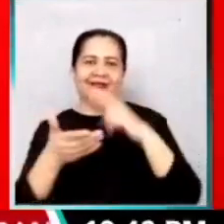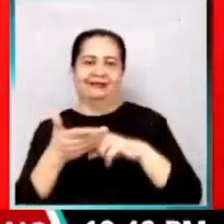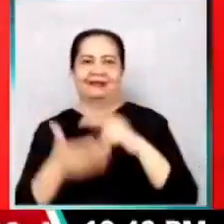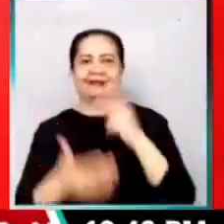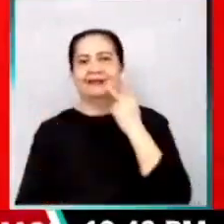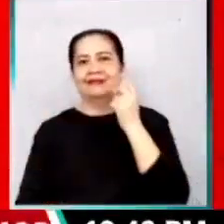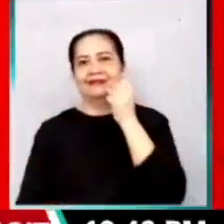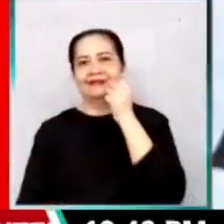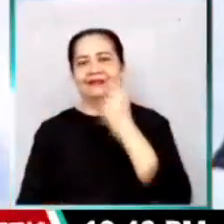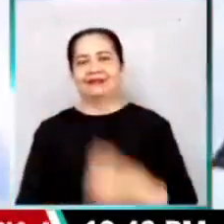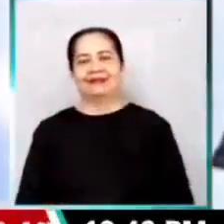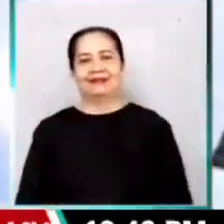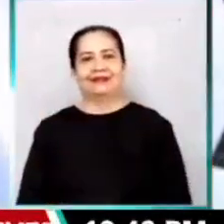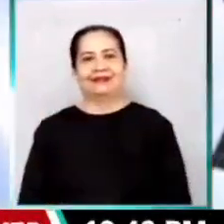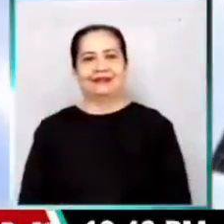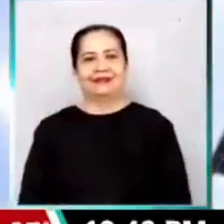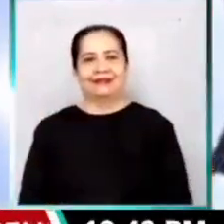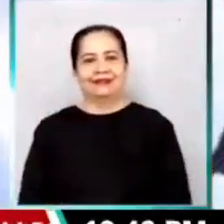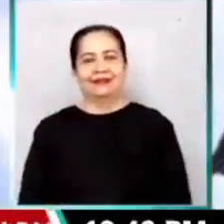Katrina!